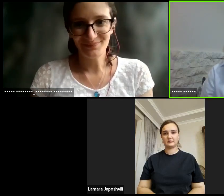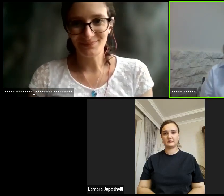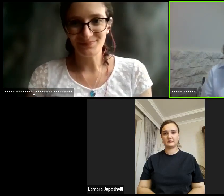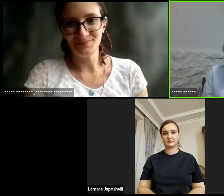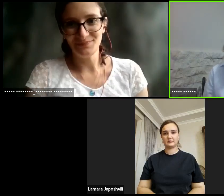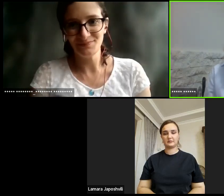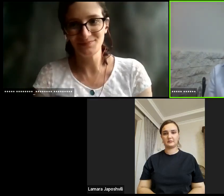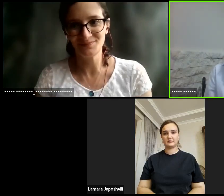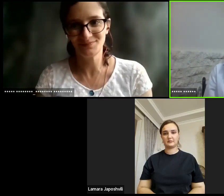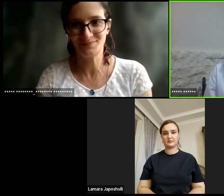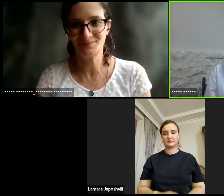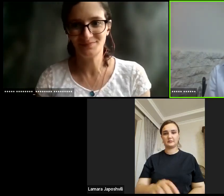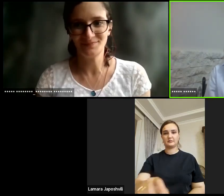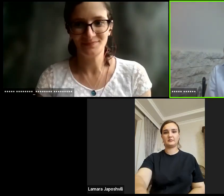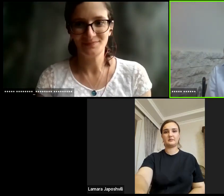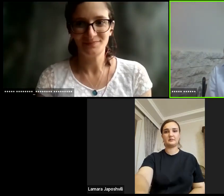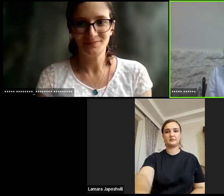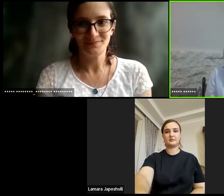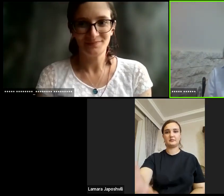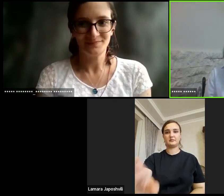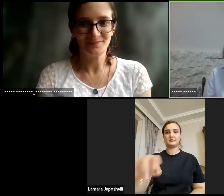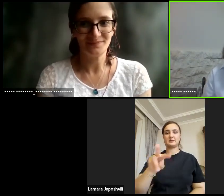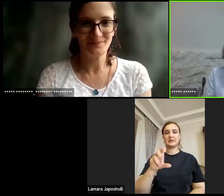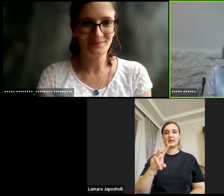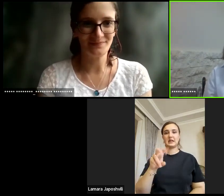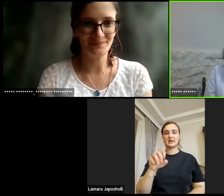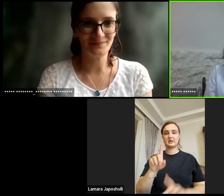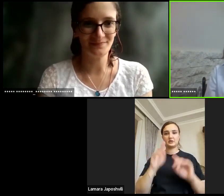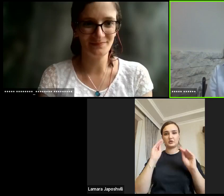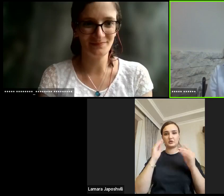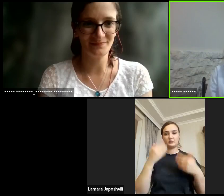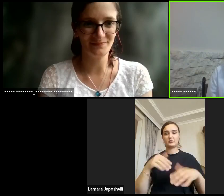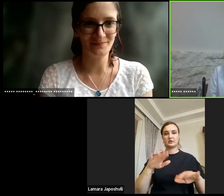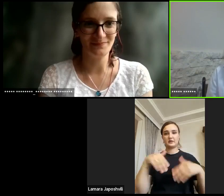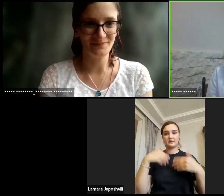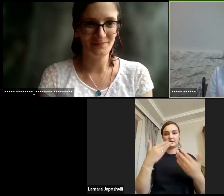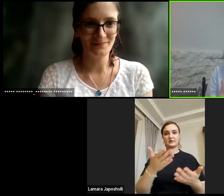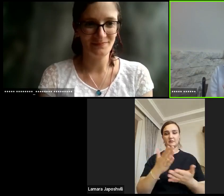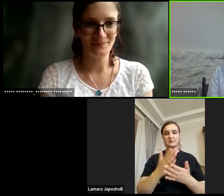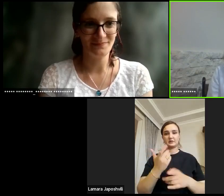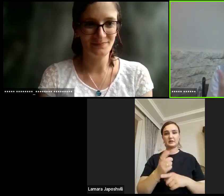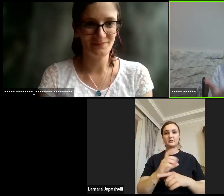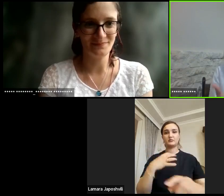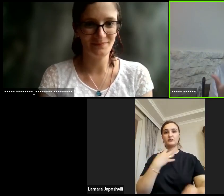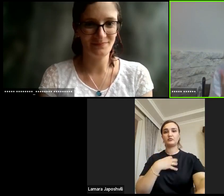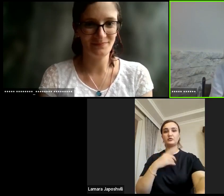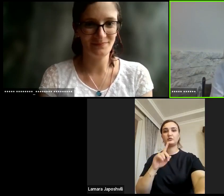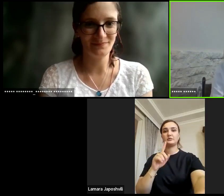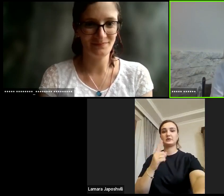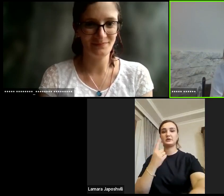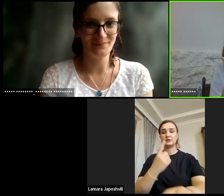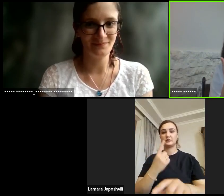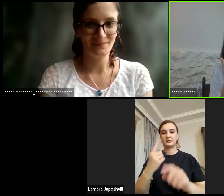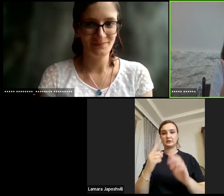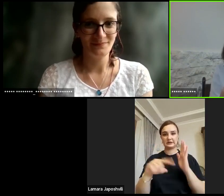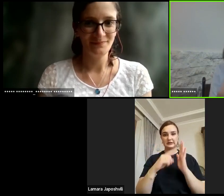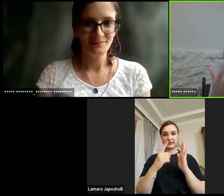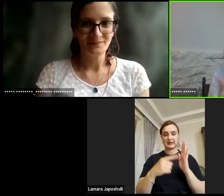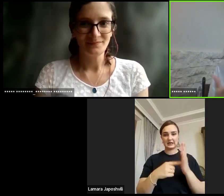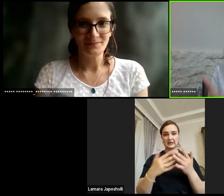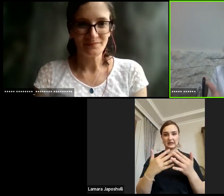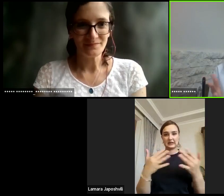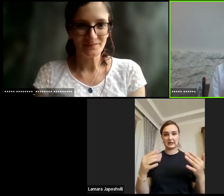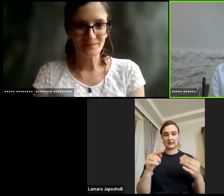გასაგებია. ლეილა, ესეთი შემოთავაზება მაქვს ძალიან მნიშვნელოვანია, რომ თითოეული საკითხი ალბათ